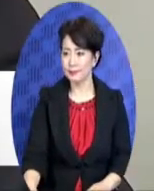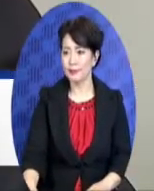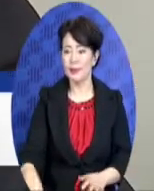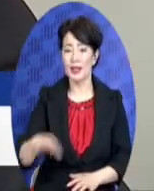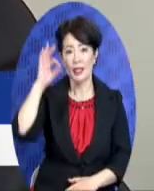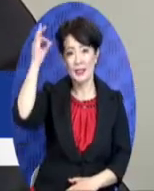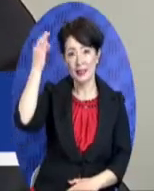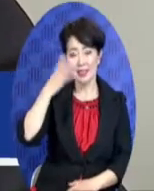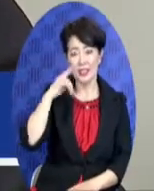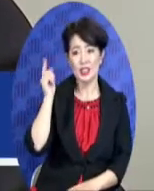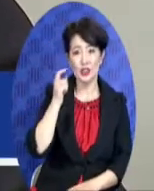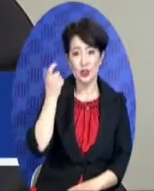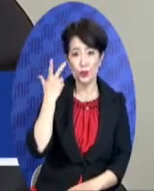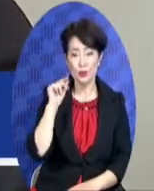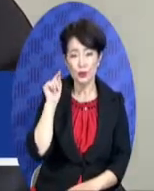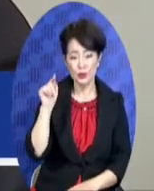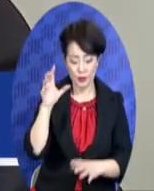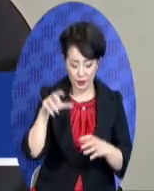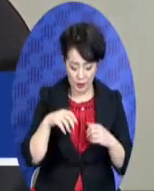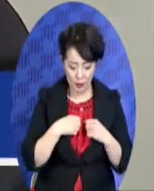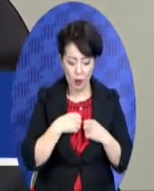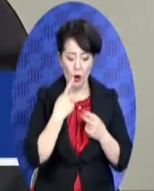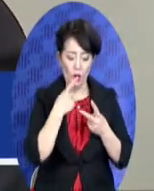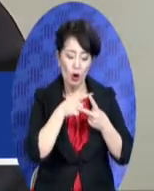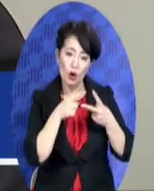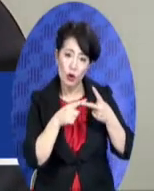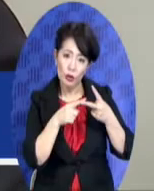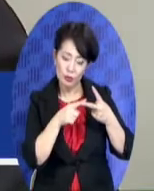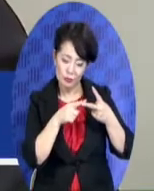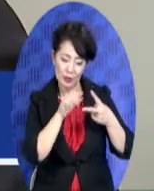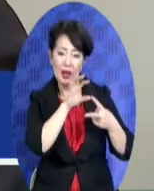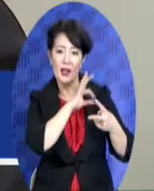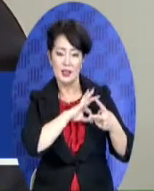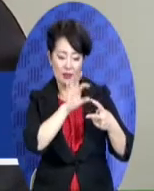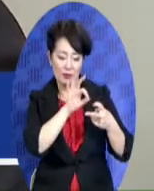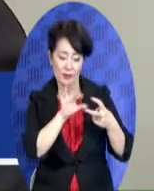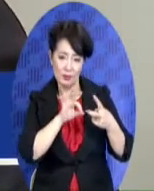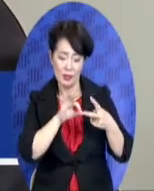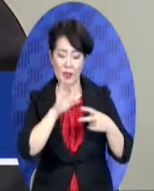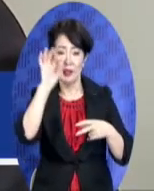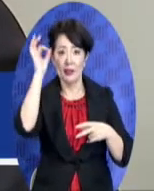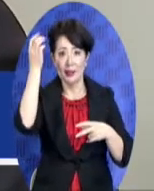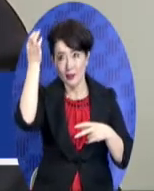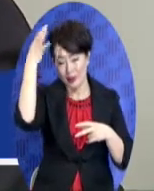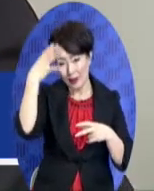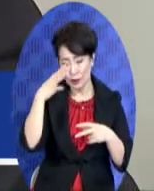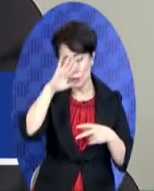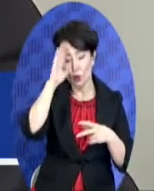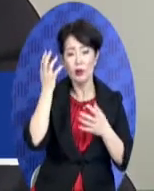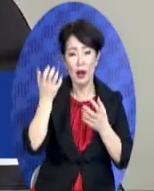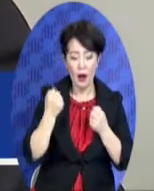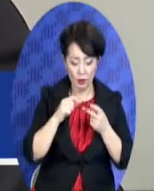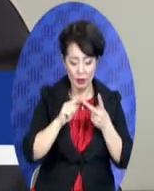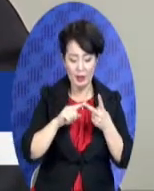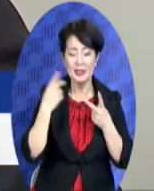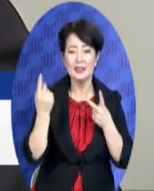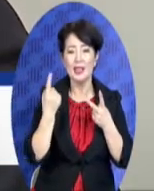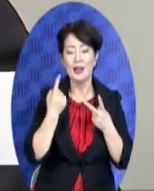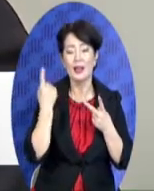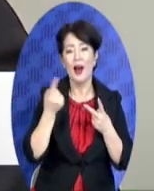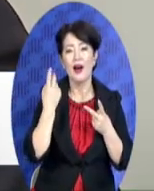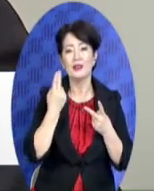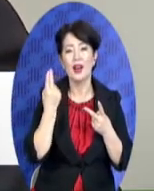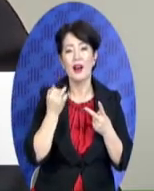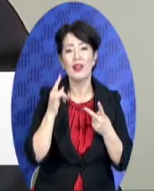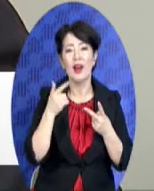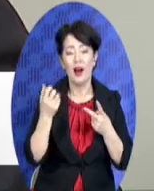Нарны эрчим хүчийг бол яг одоогийн байдлаар 2 төрлөөр ашиглаж байна. Нарнаас дулаан гаргах, нарнаас цахилгаан гаргах гэсэн ийм 2 төрлөөр ашиглаж байна. Өмнө говь дорно говийн